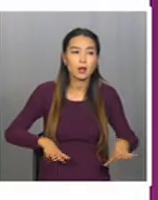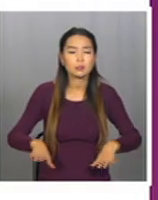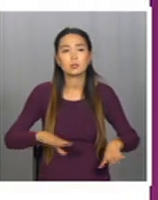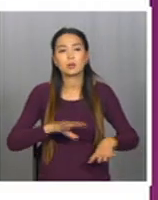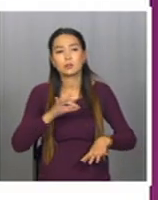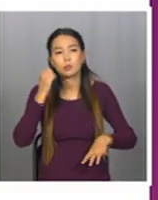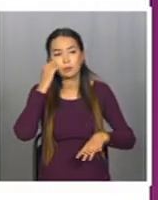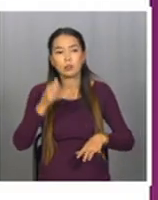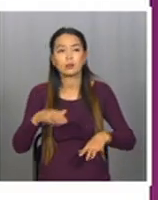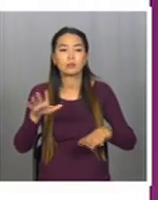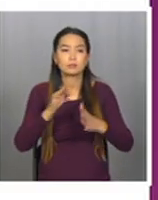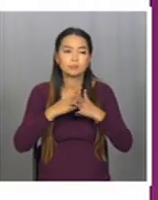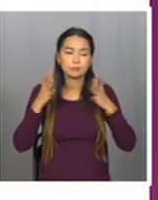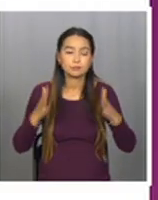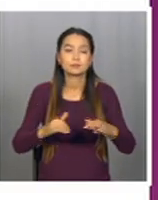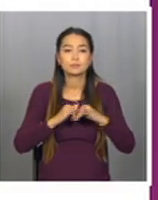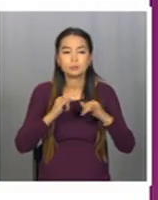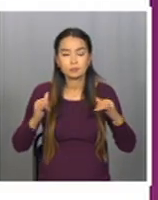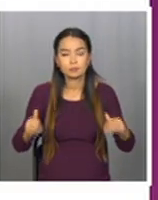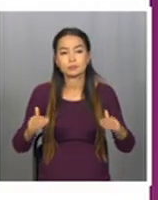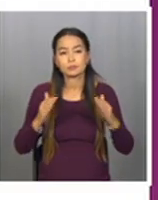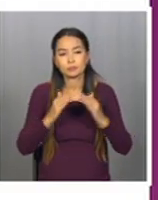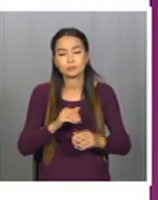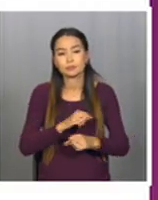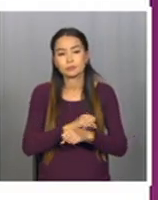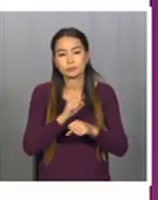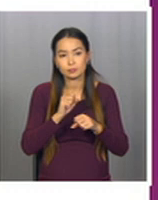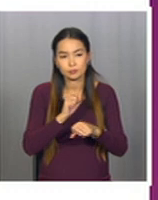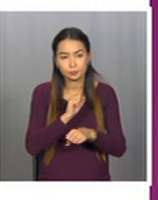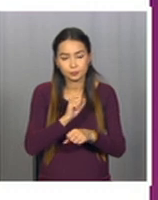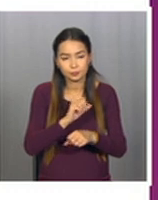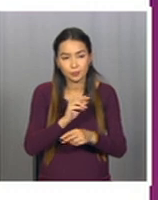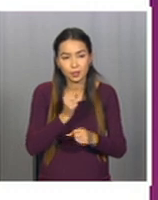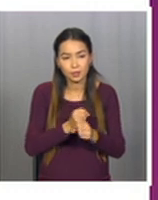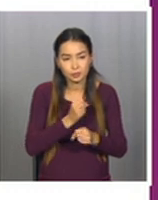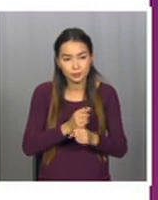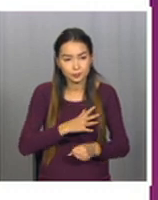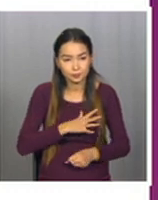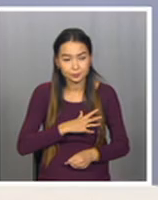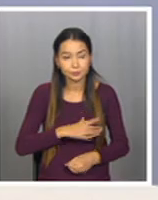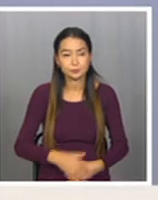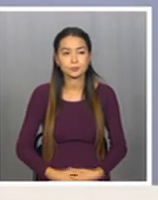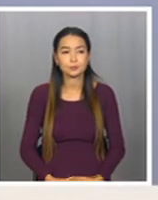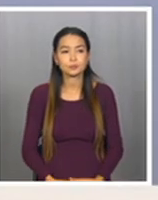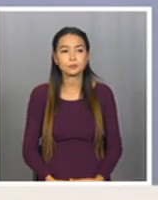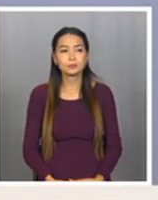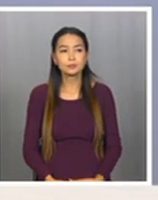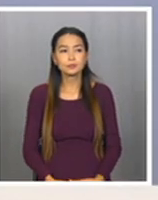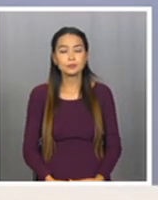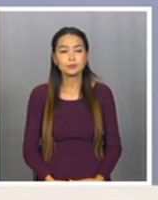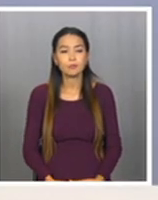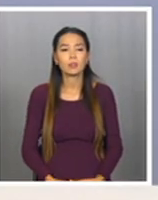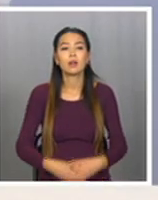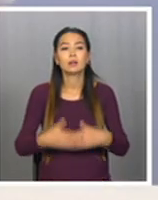уақыт өткен сайын олар өздерінің жаңа үлгілері шыға бастады. Енді оқушылар,